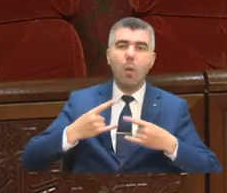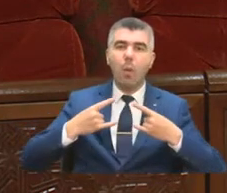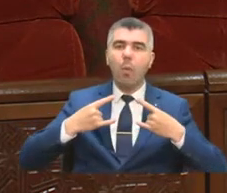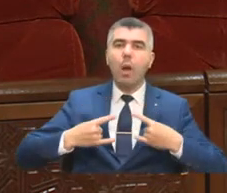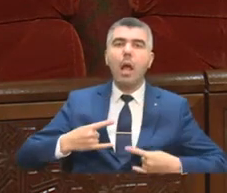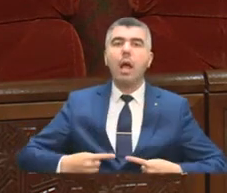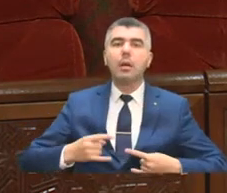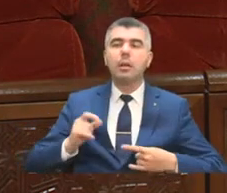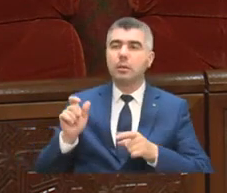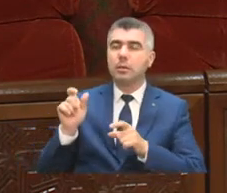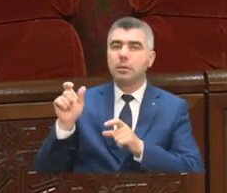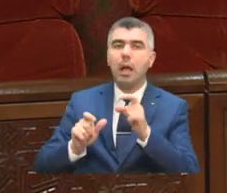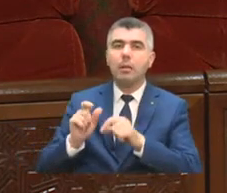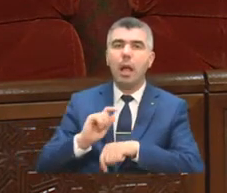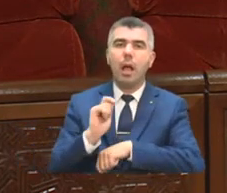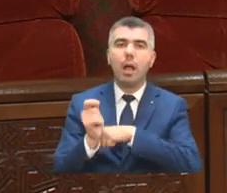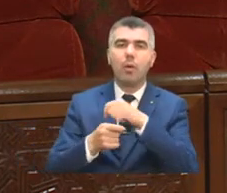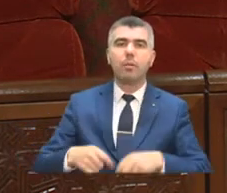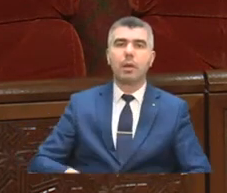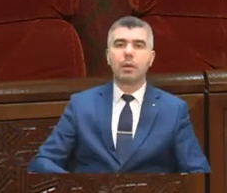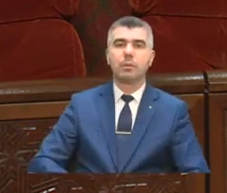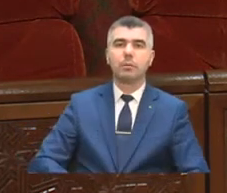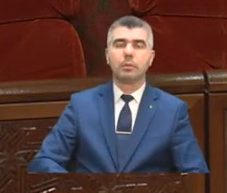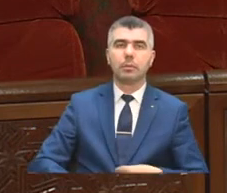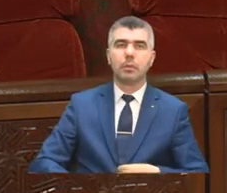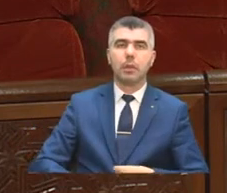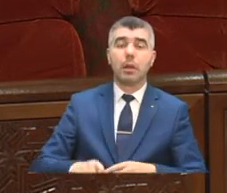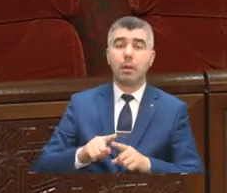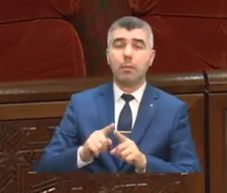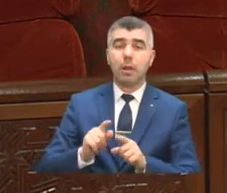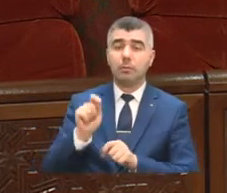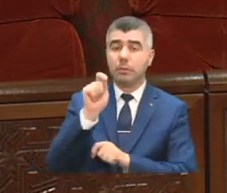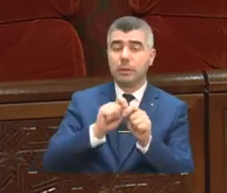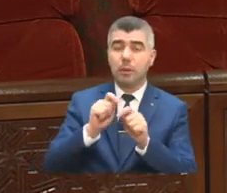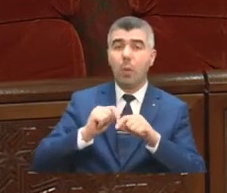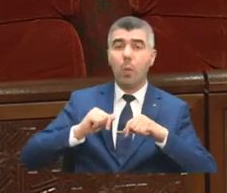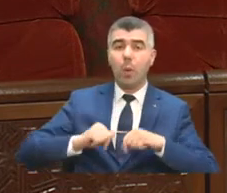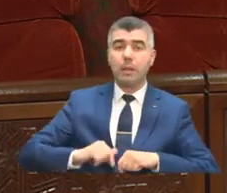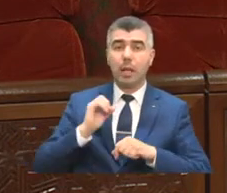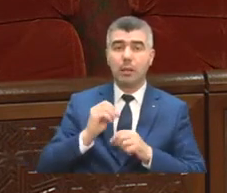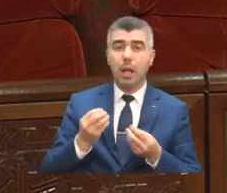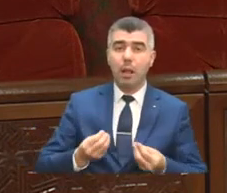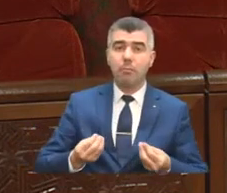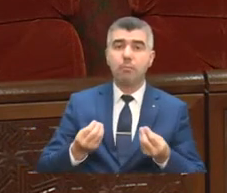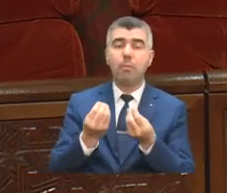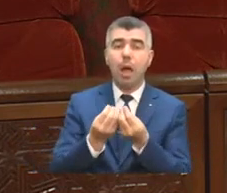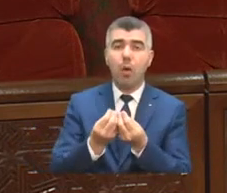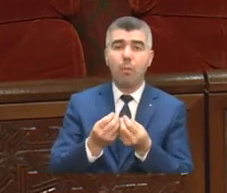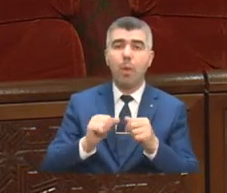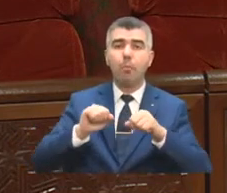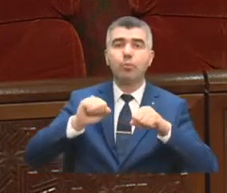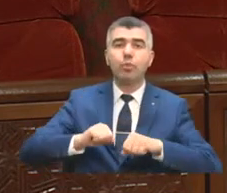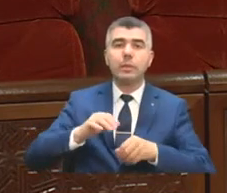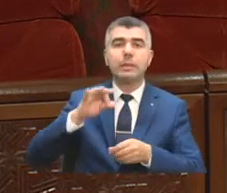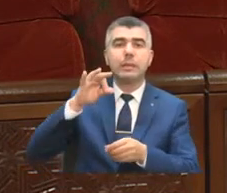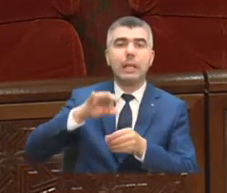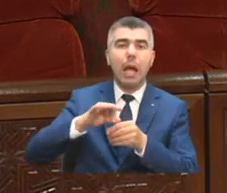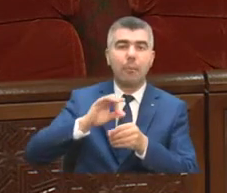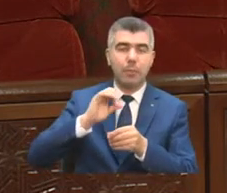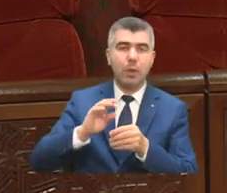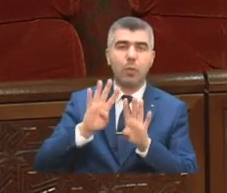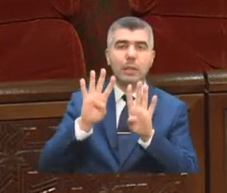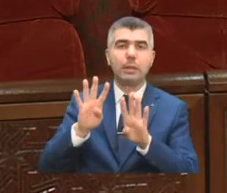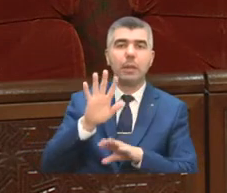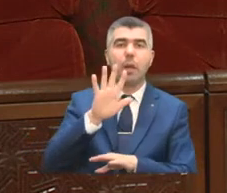والراحه لساكنه العالم القروي. في هذا الاطار كانت قامت الوزاره بانجاز دراسات القرب بمعيه السلطات والمجالس المحليه تتهم